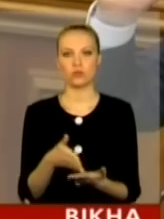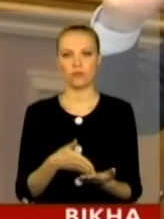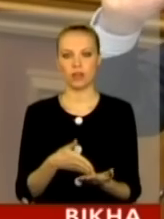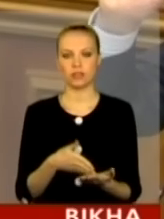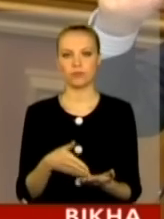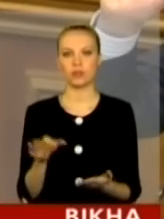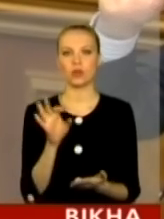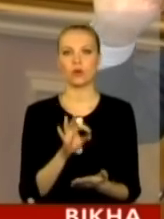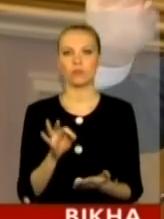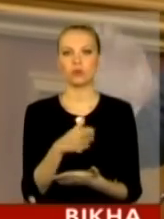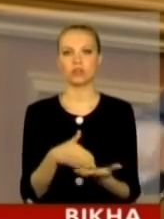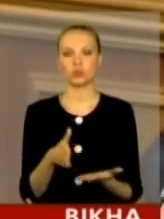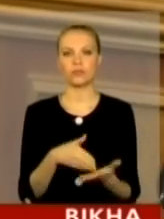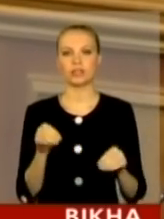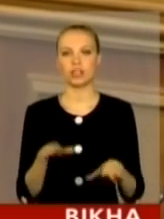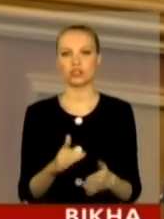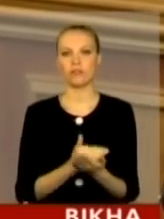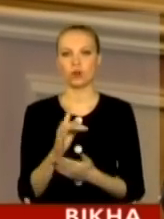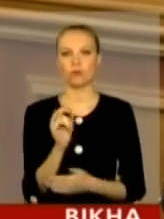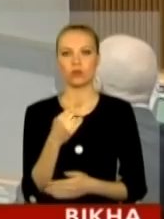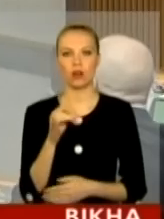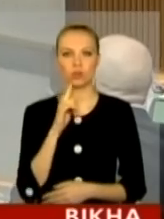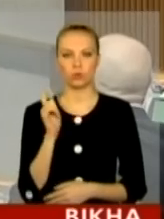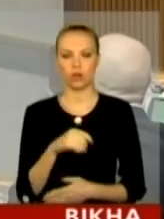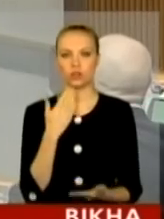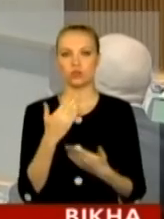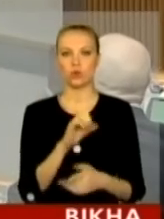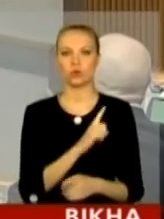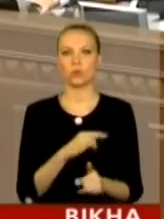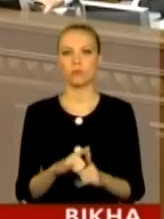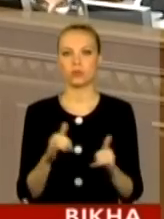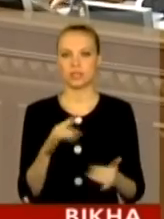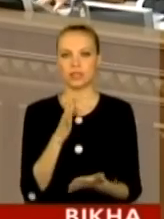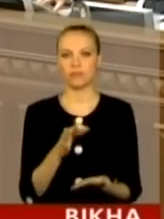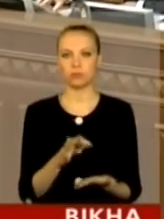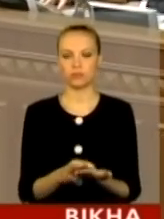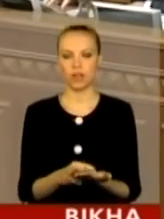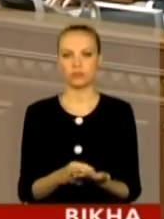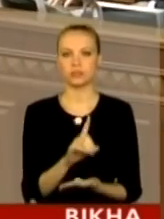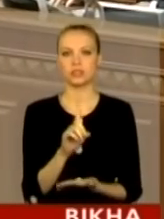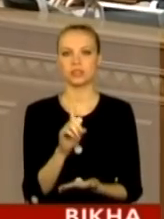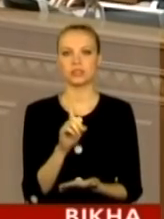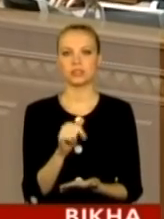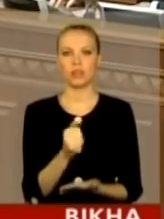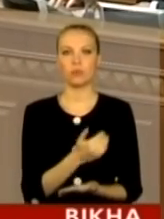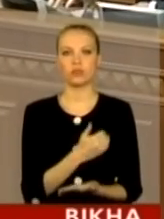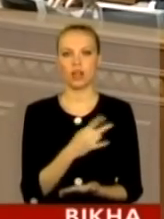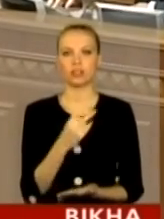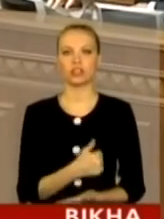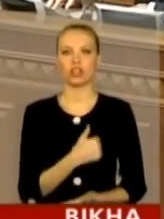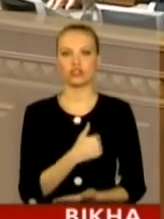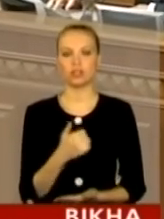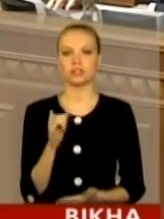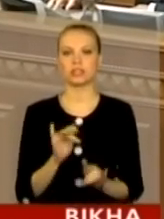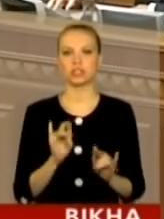про сскування рішення Верховної Ради України щодо посилення відповідальності за посягання на честь Гідність та